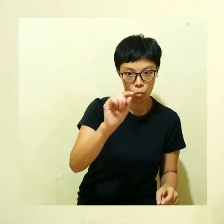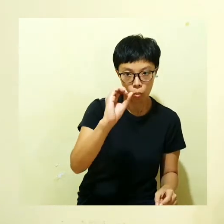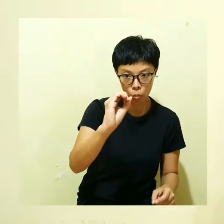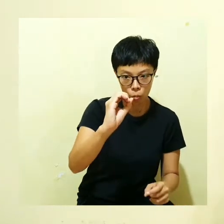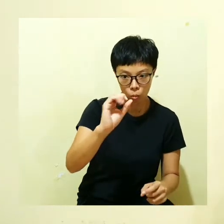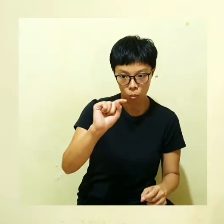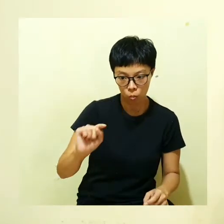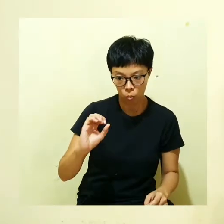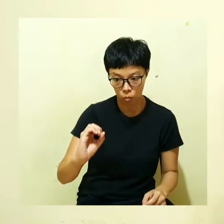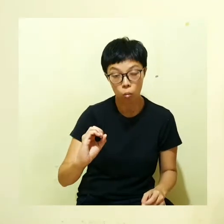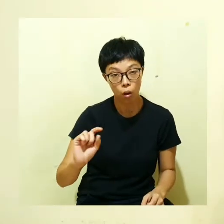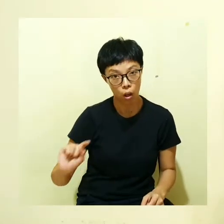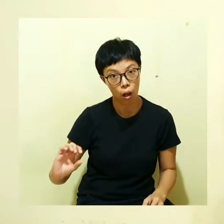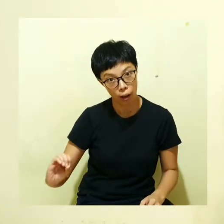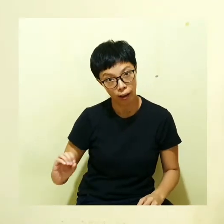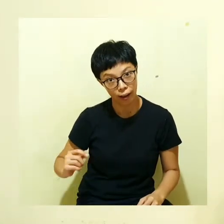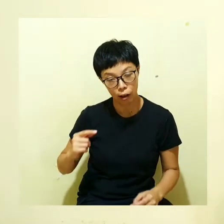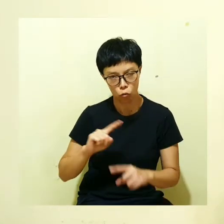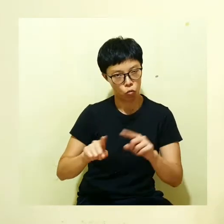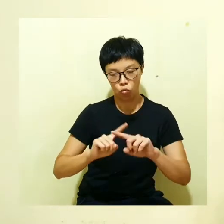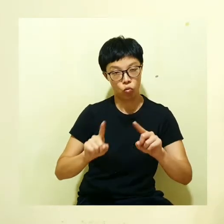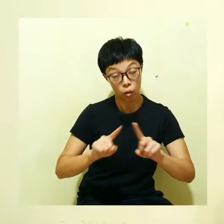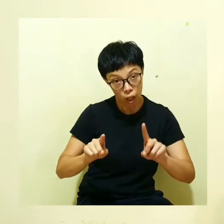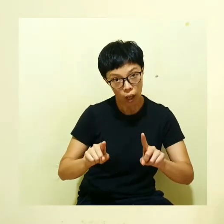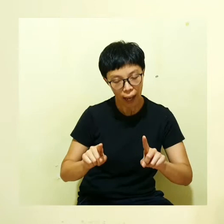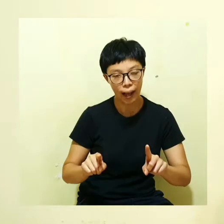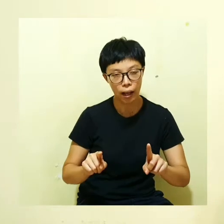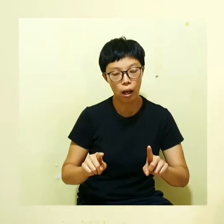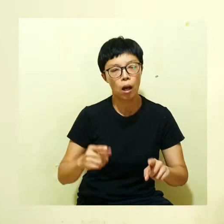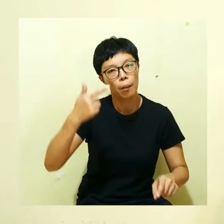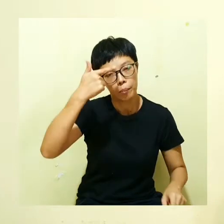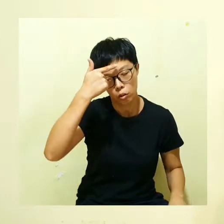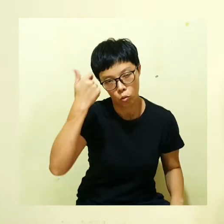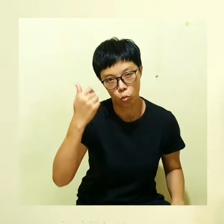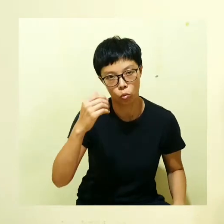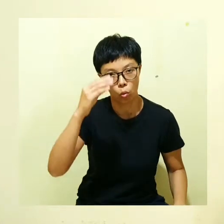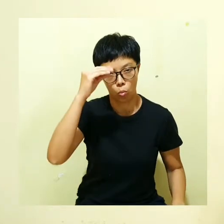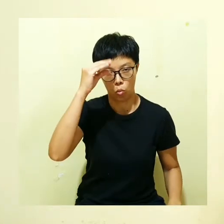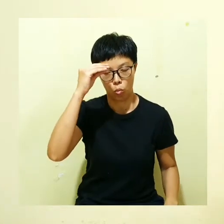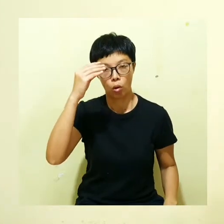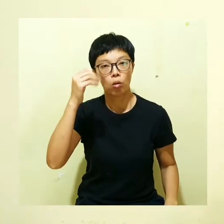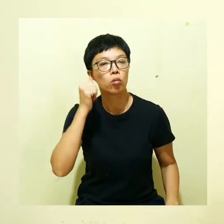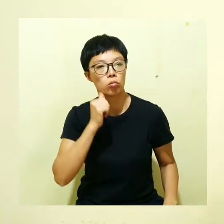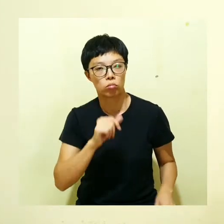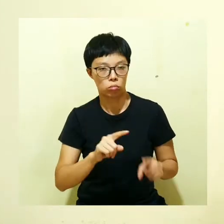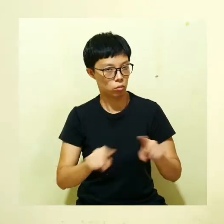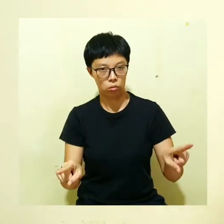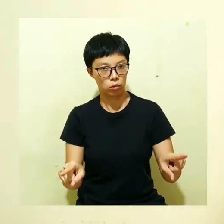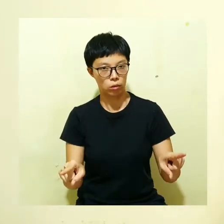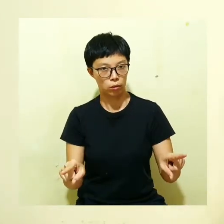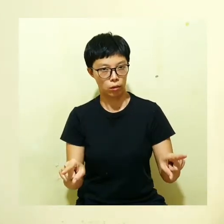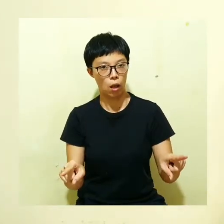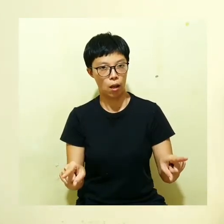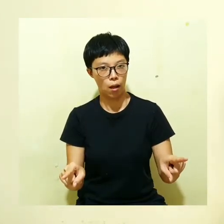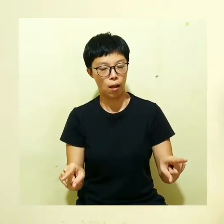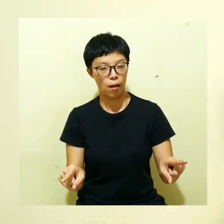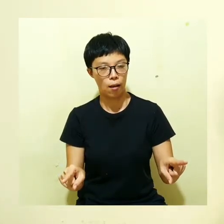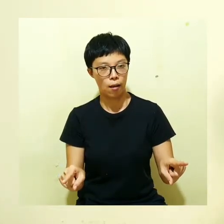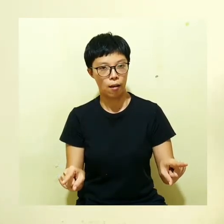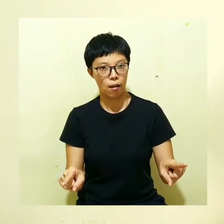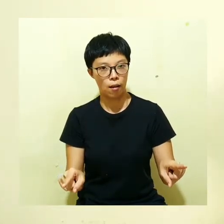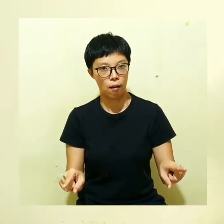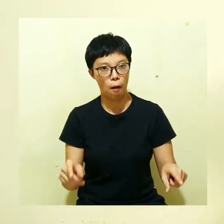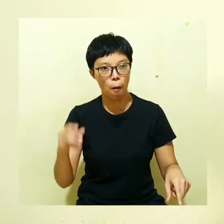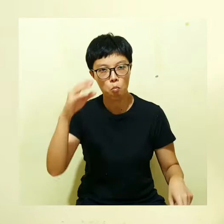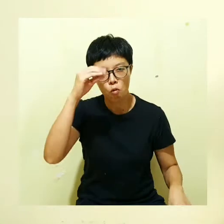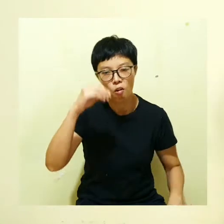好像吸引不同性格的人，所以我就用这个 pattern 来做一个分别。那